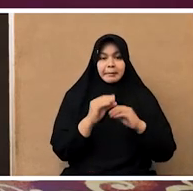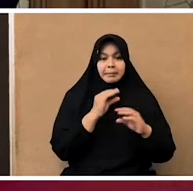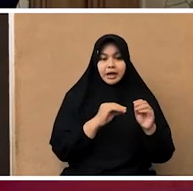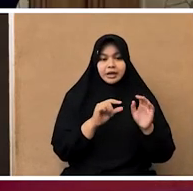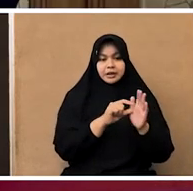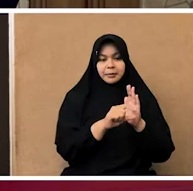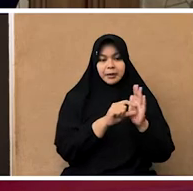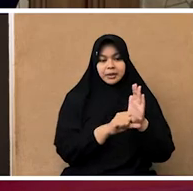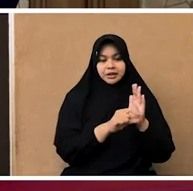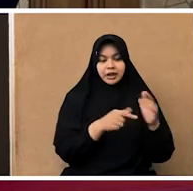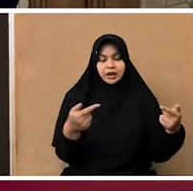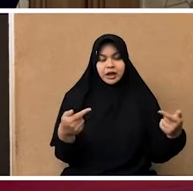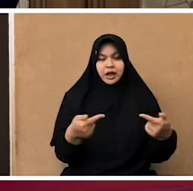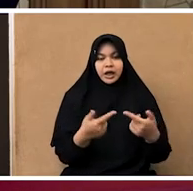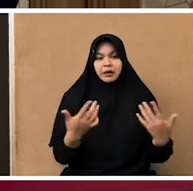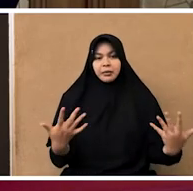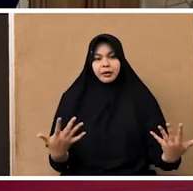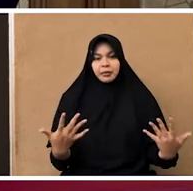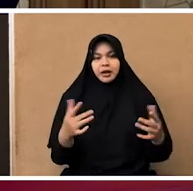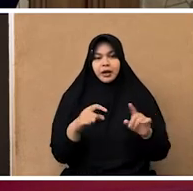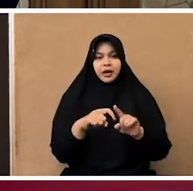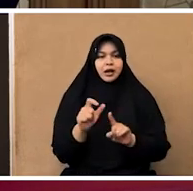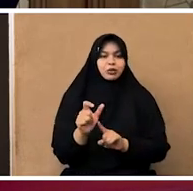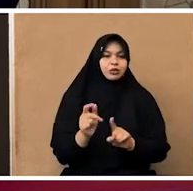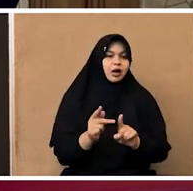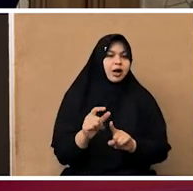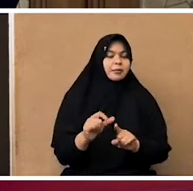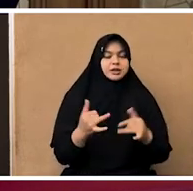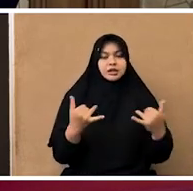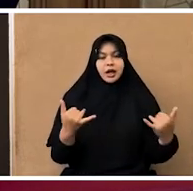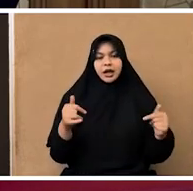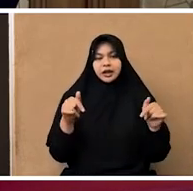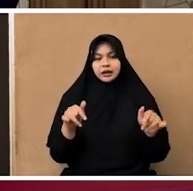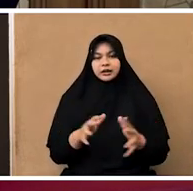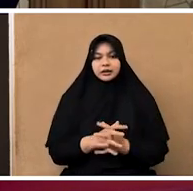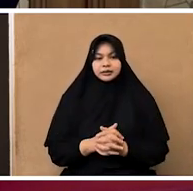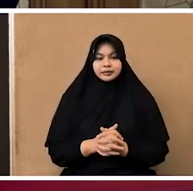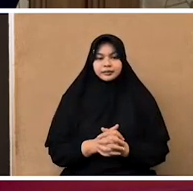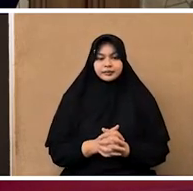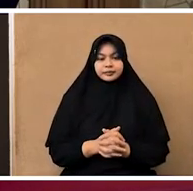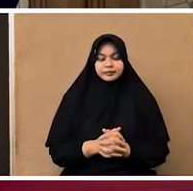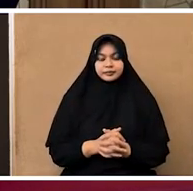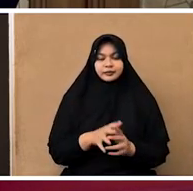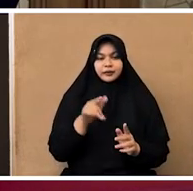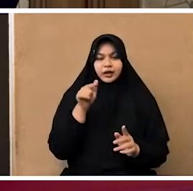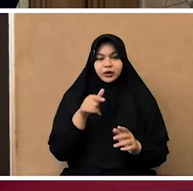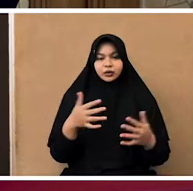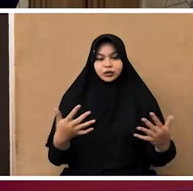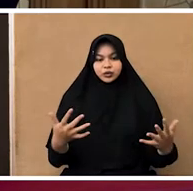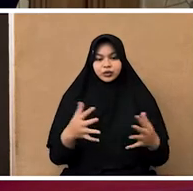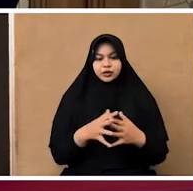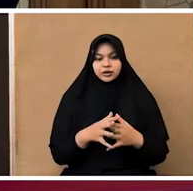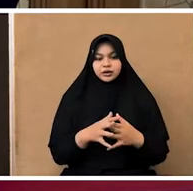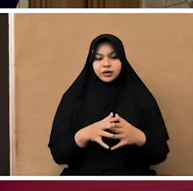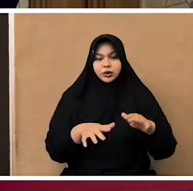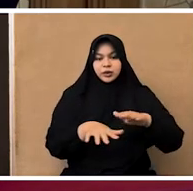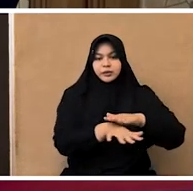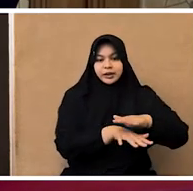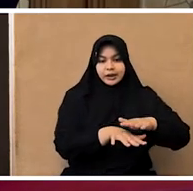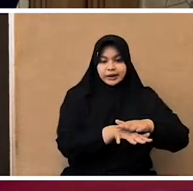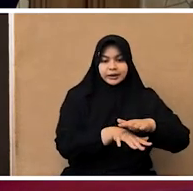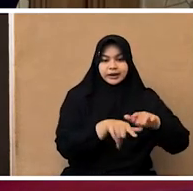pasal-pasal terkait dengan KUHP saat ini gitu ya Nah itu juga yang kemudian mendasari